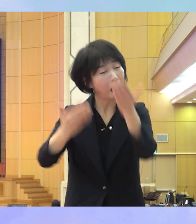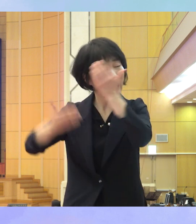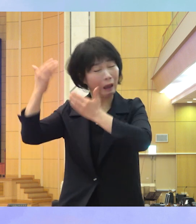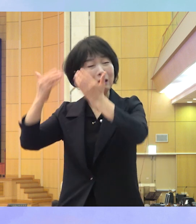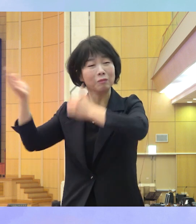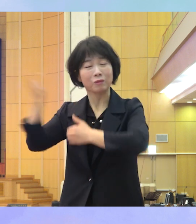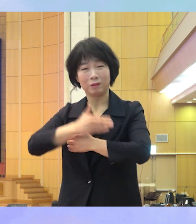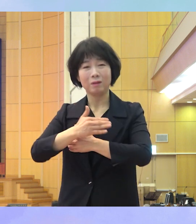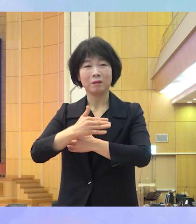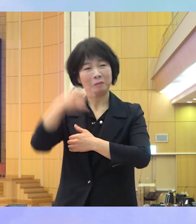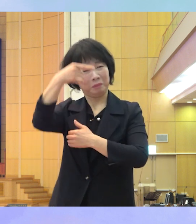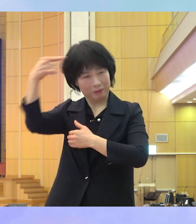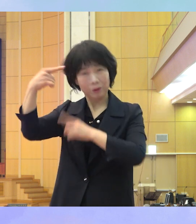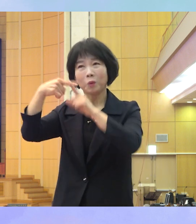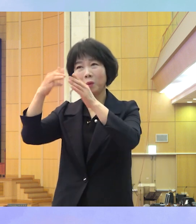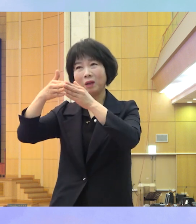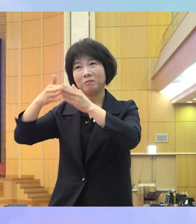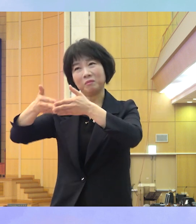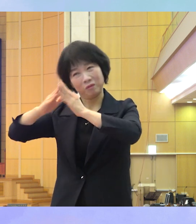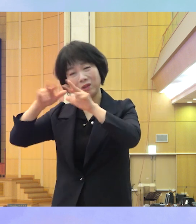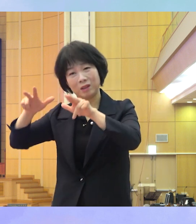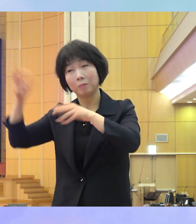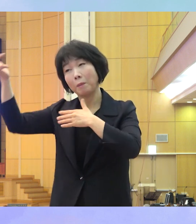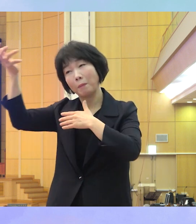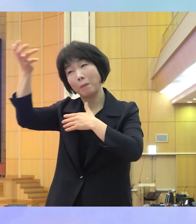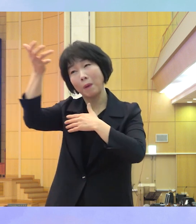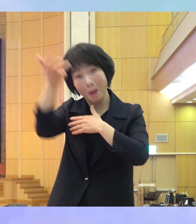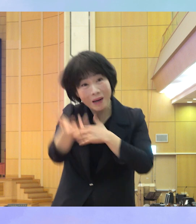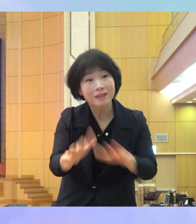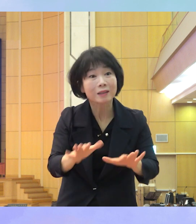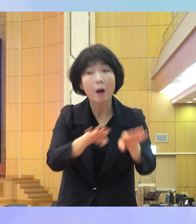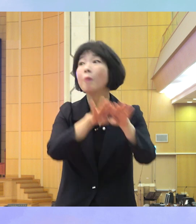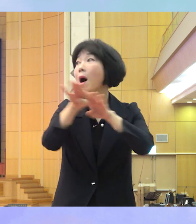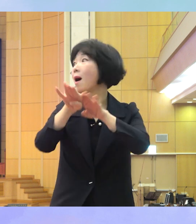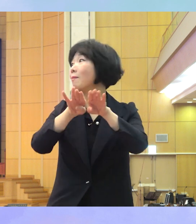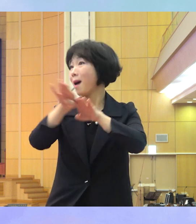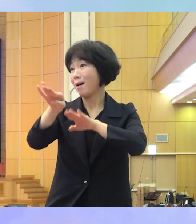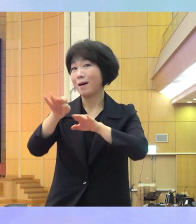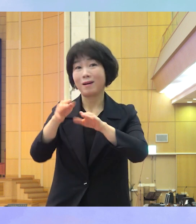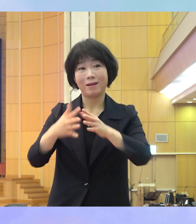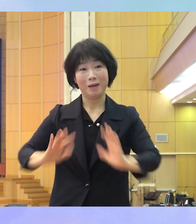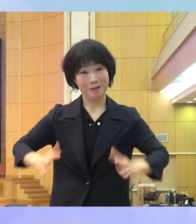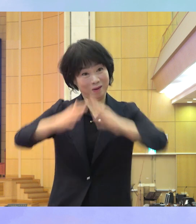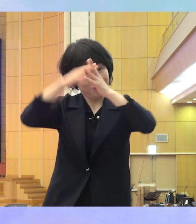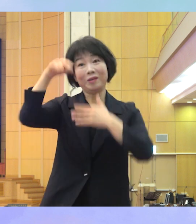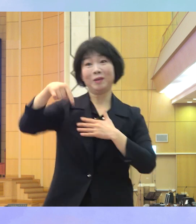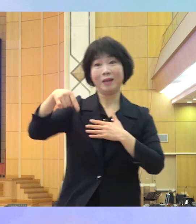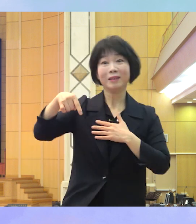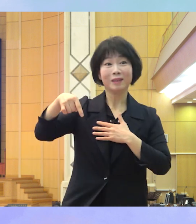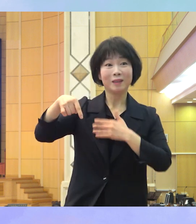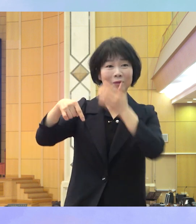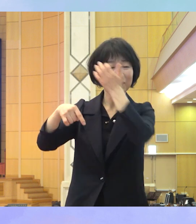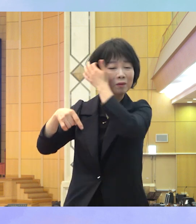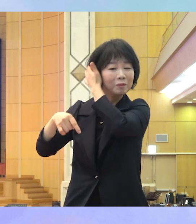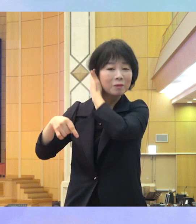산동네에서 기름동 성전 짓고 또 지금 현재 있는 우리 이 방학동 성전 짓고 또 저